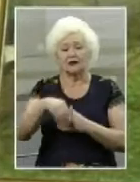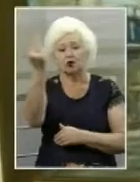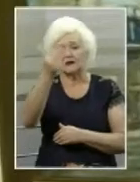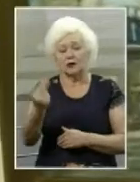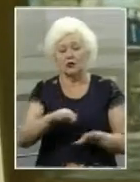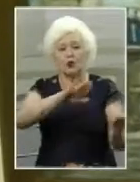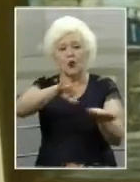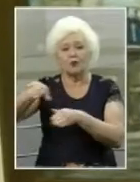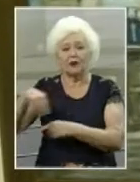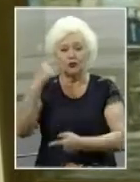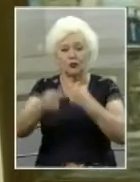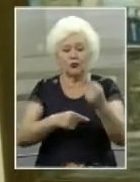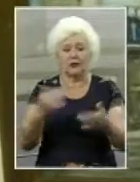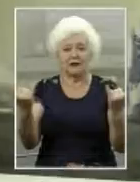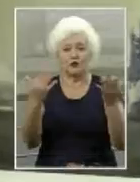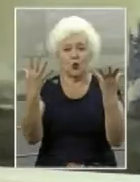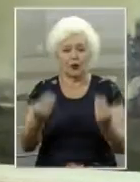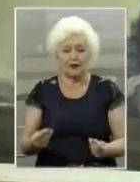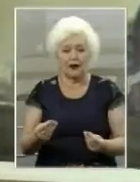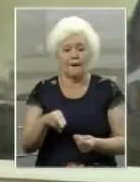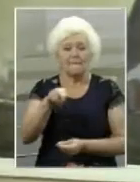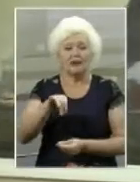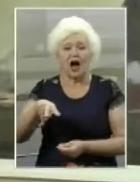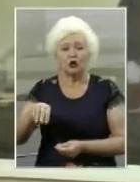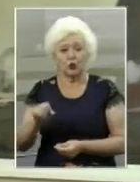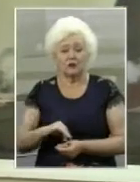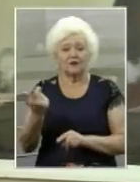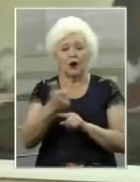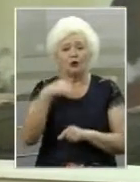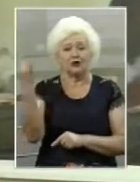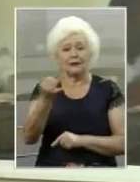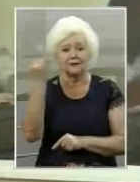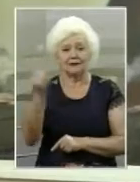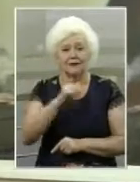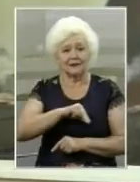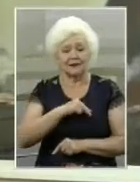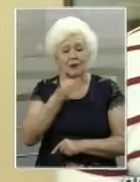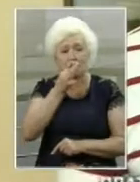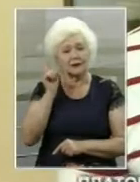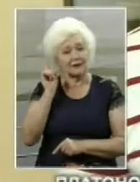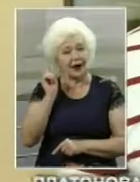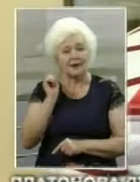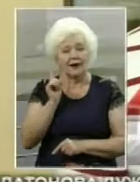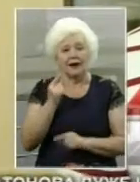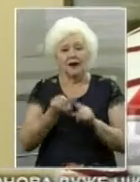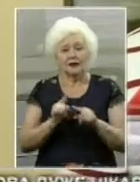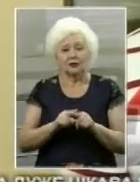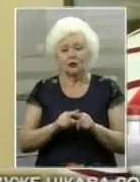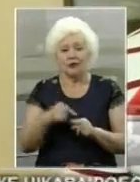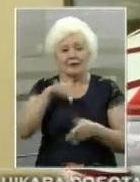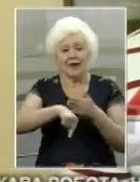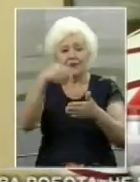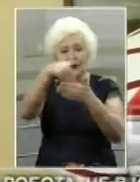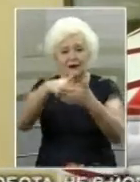художників минулого століття і сьогодення. Платонова дуже цікава робота рання, яка, в общем-то, совершенно не в